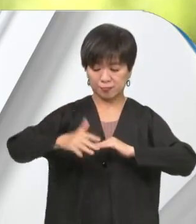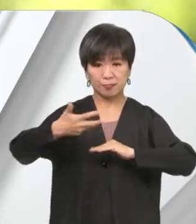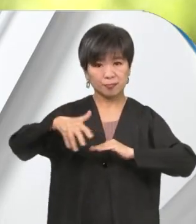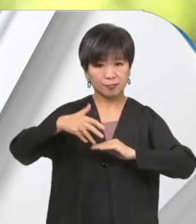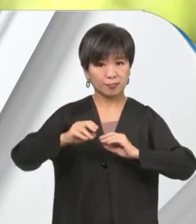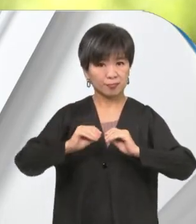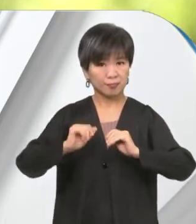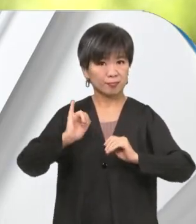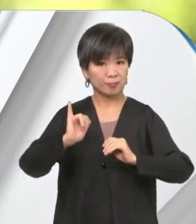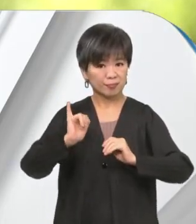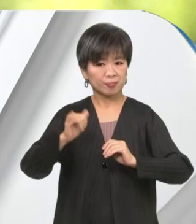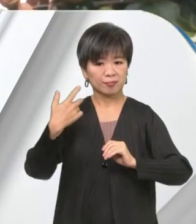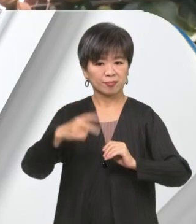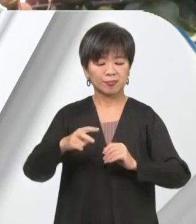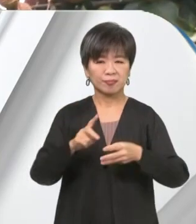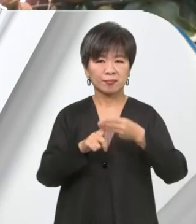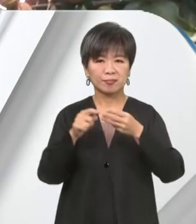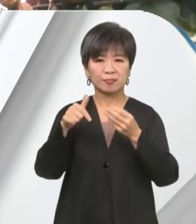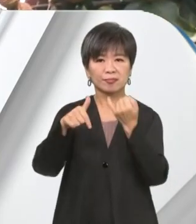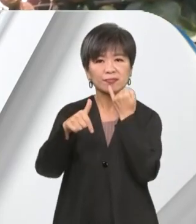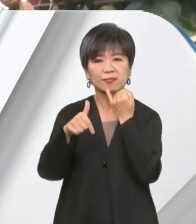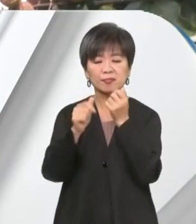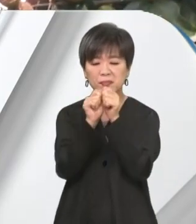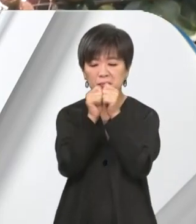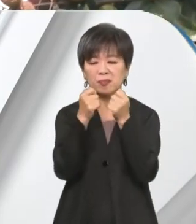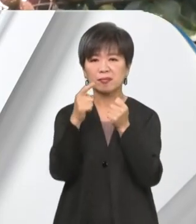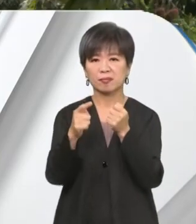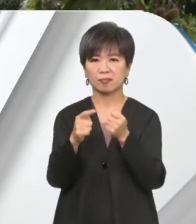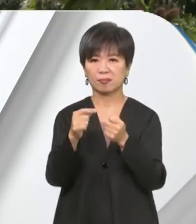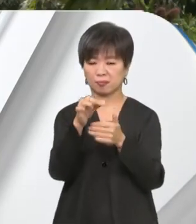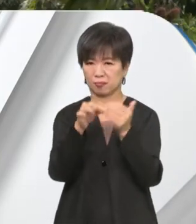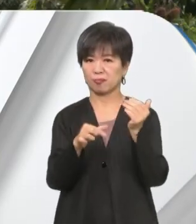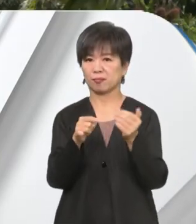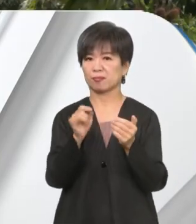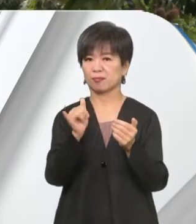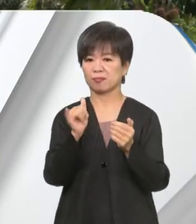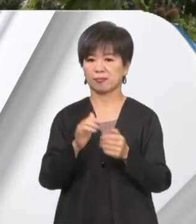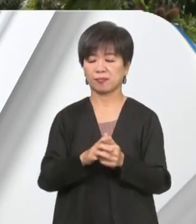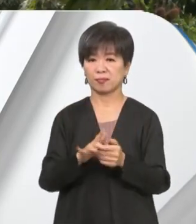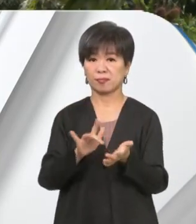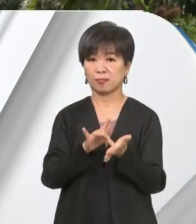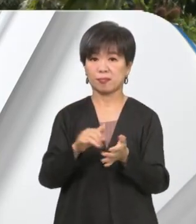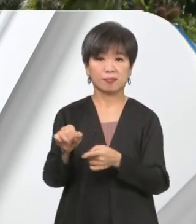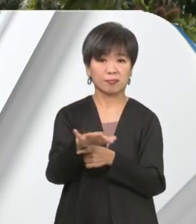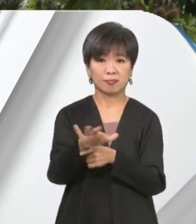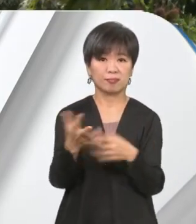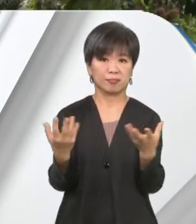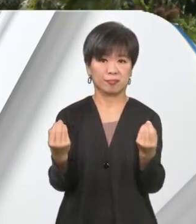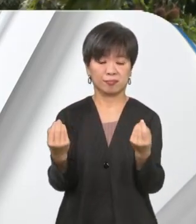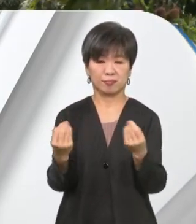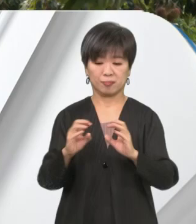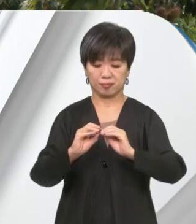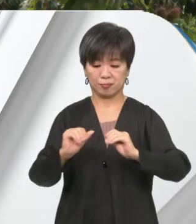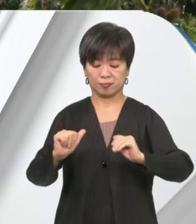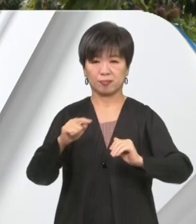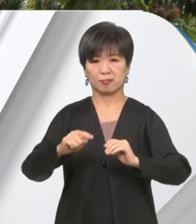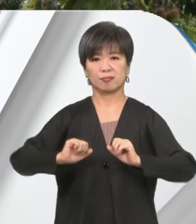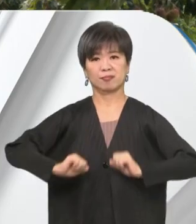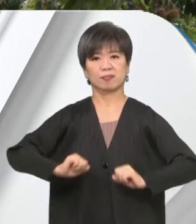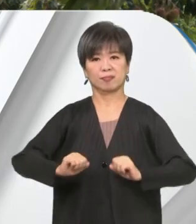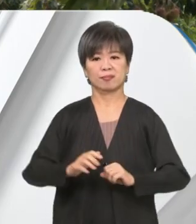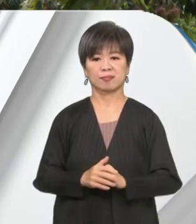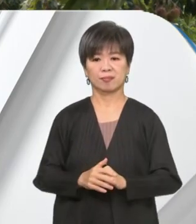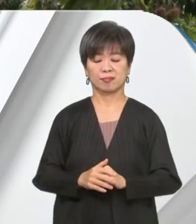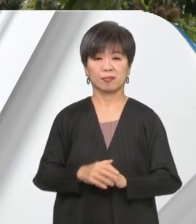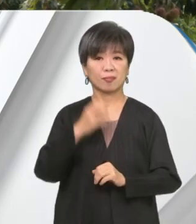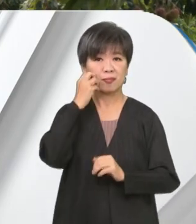方面也提供玉荷包抗菌生长的条件。 不用除草剂，然后土壤健康，然后其实我重点是我的